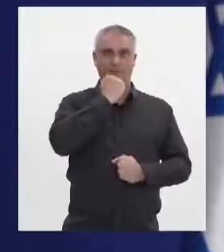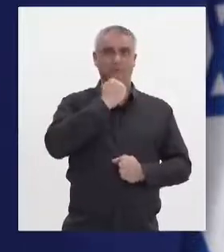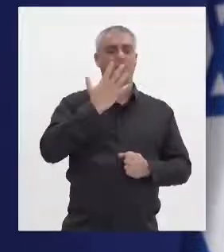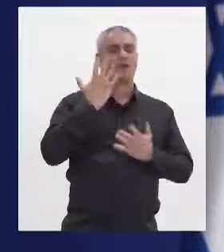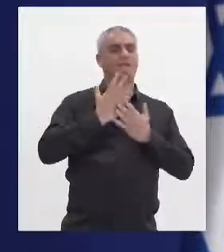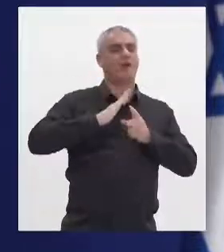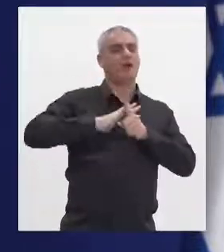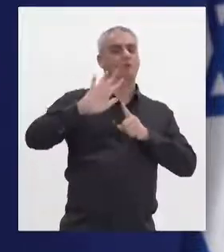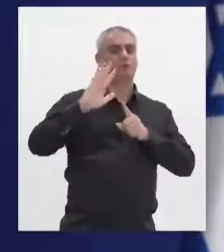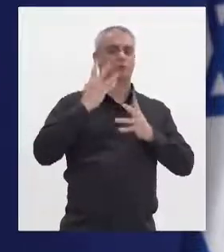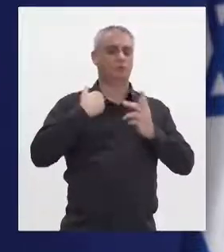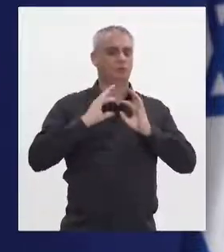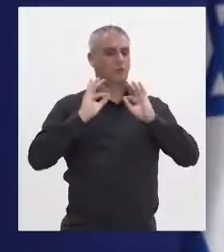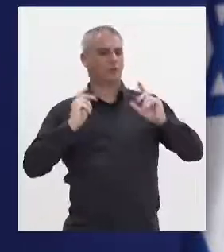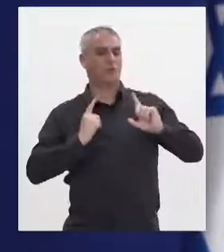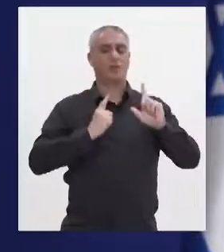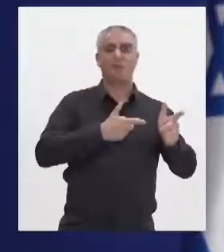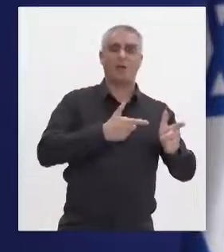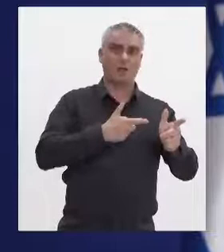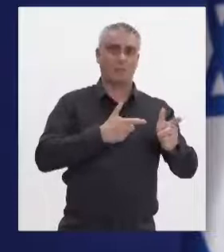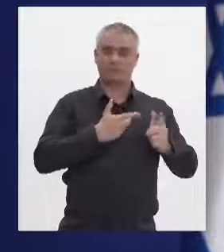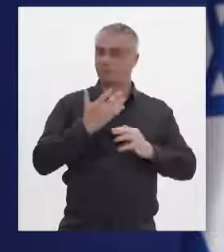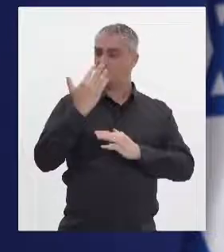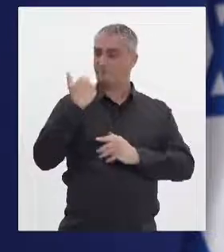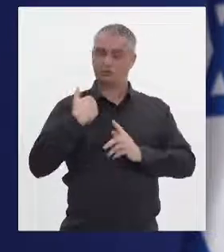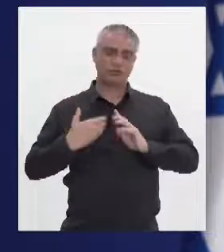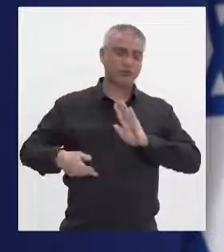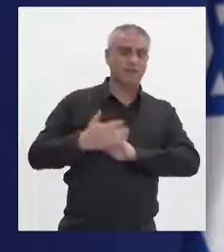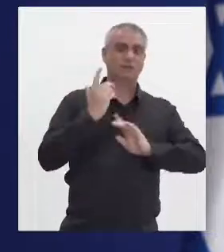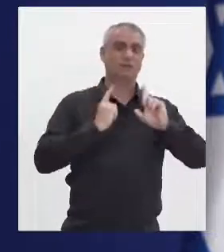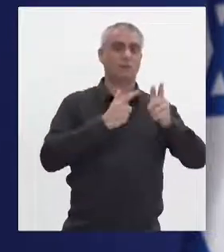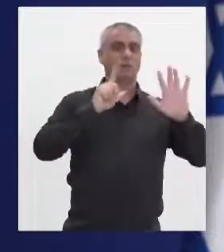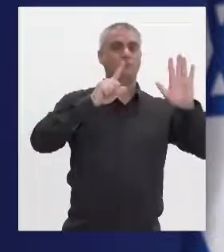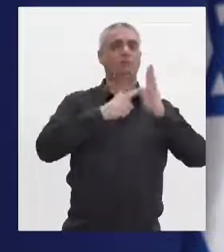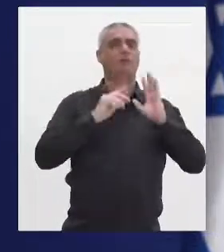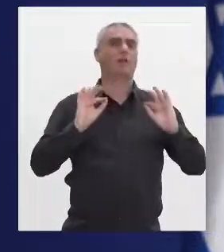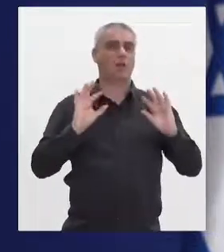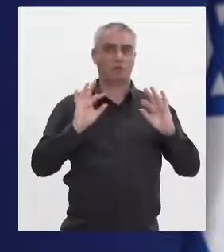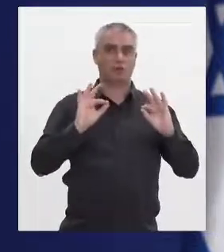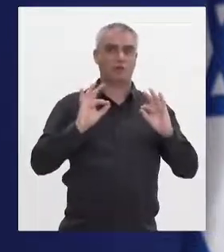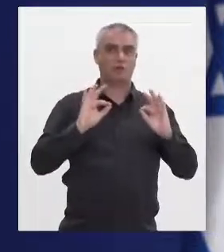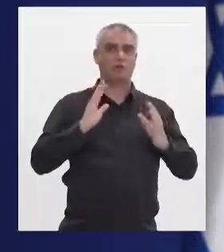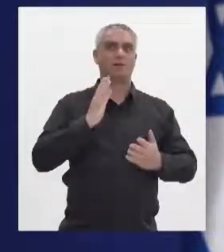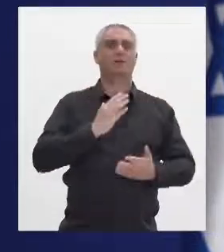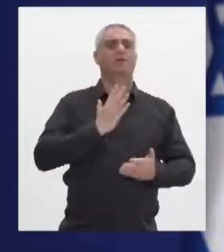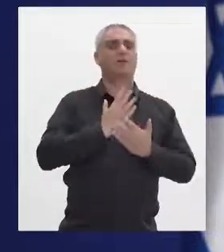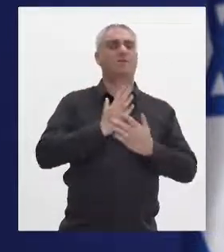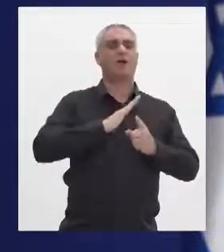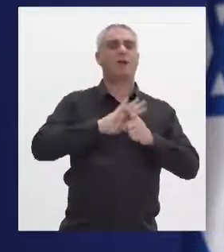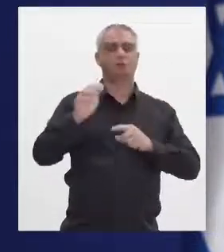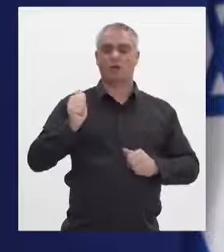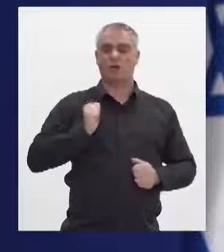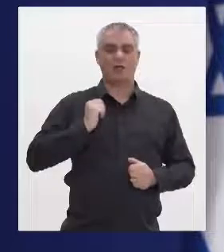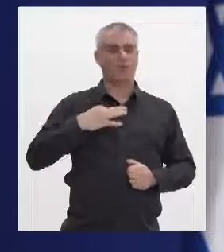חודשים מאז שיצאנו למלחמה מאז שיצאנו למלחמה ב7 באוקטובר מזה כחמישה חודשים שלוחמי